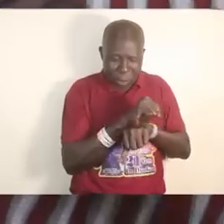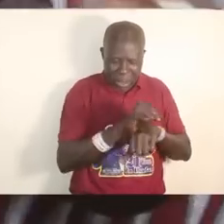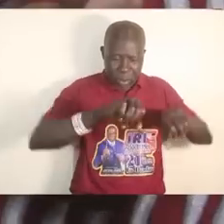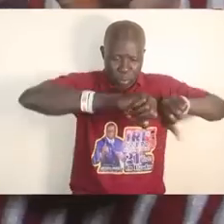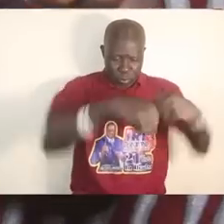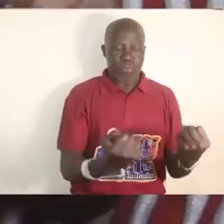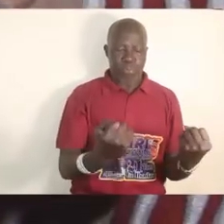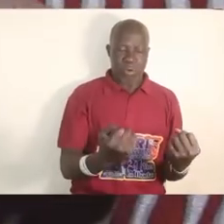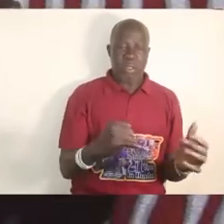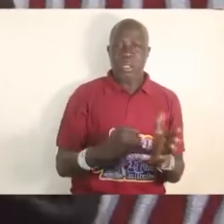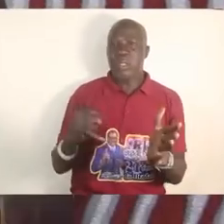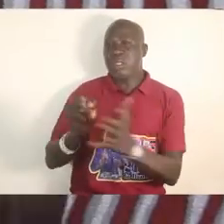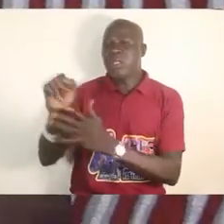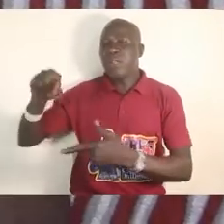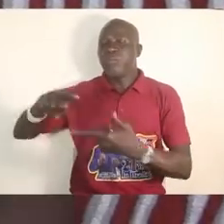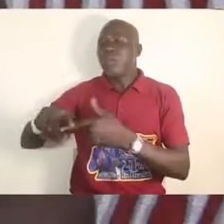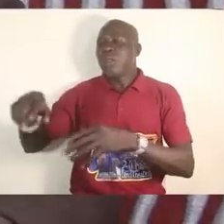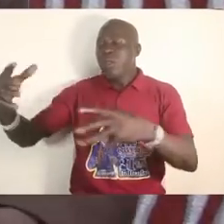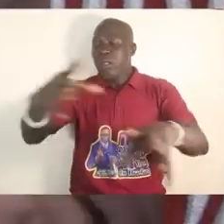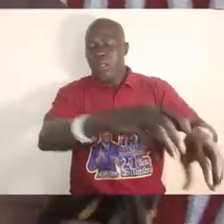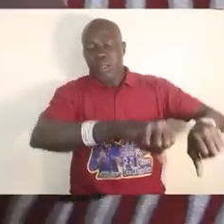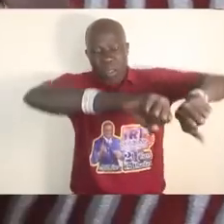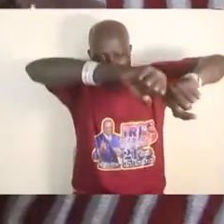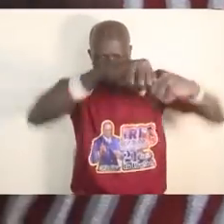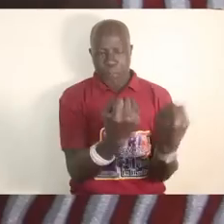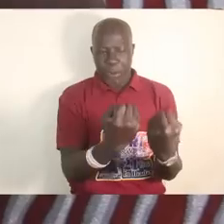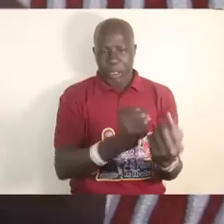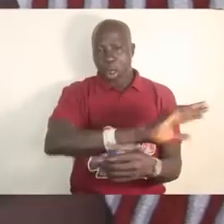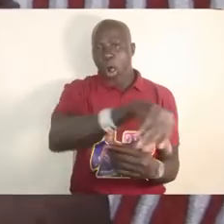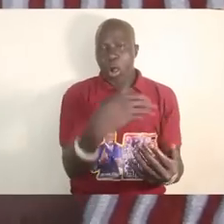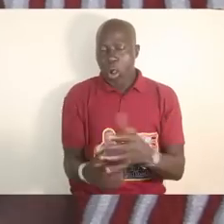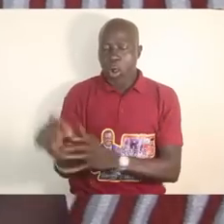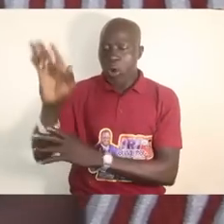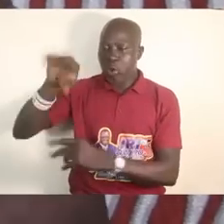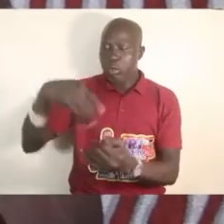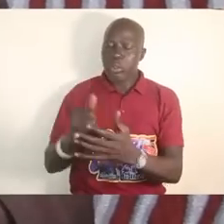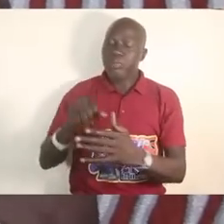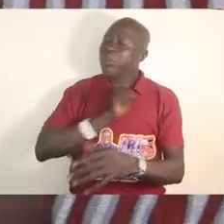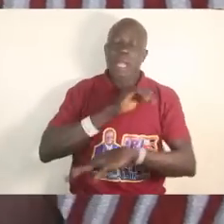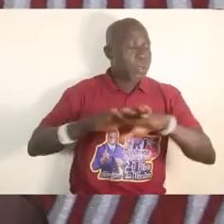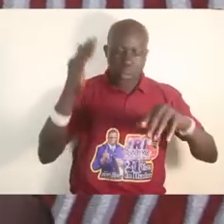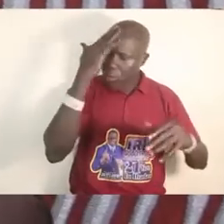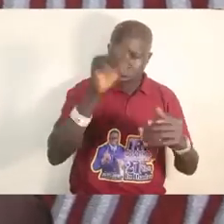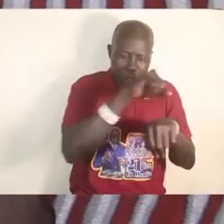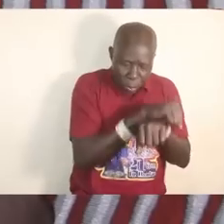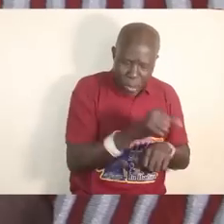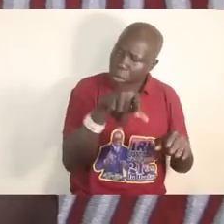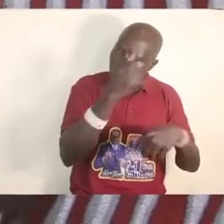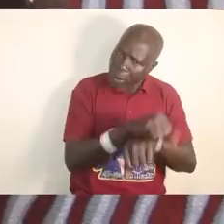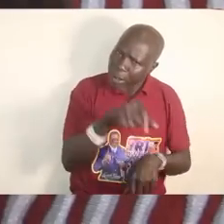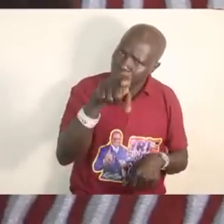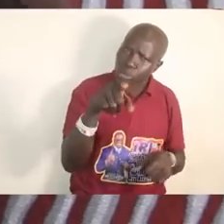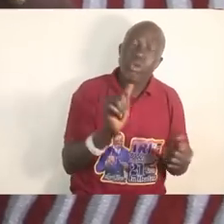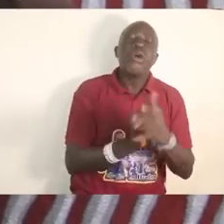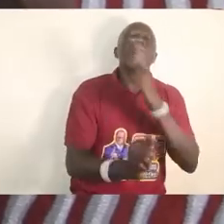wọn já. And break the bars of the sun down. Bẹ́ẹ̀ni, ó bẹ̀rẹ̀ ó ṣe kí ni o? He break the bars. Ó